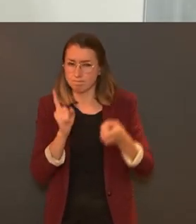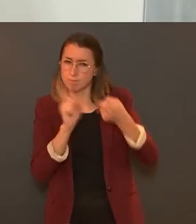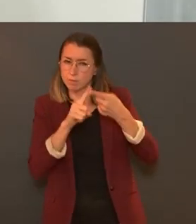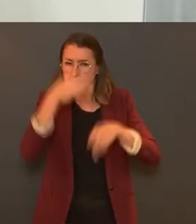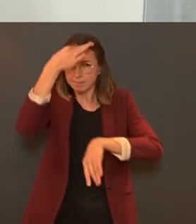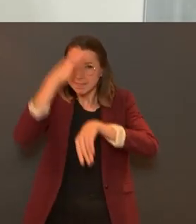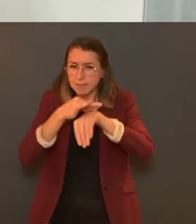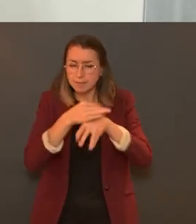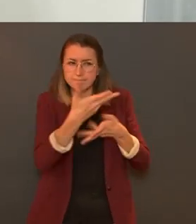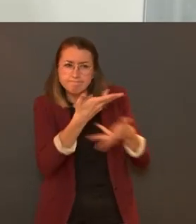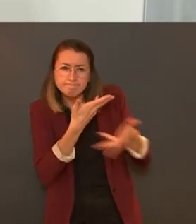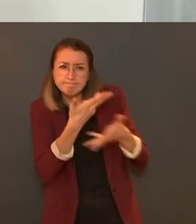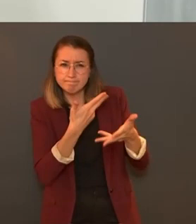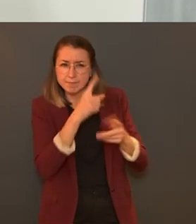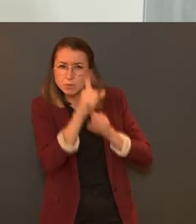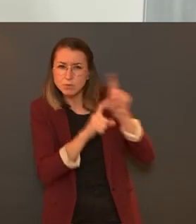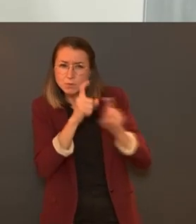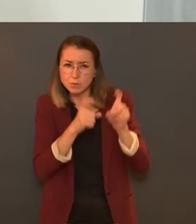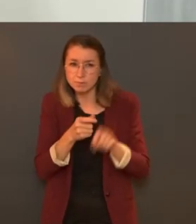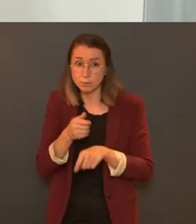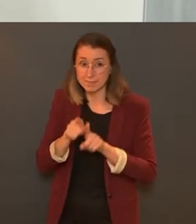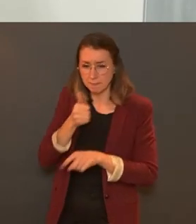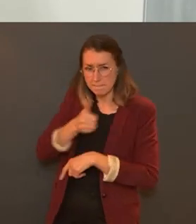pouvoir identifier des signes.